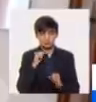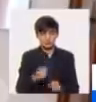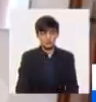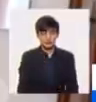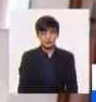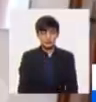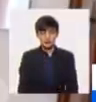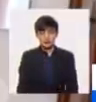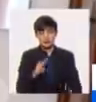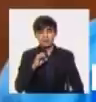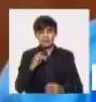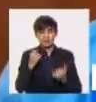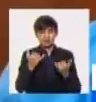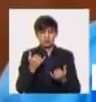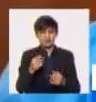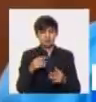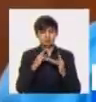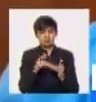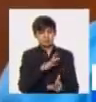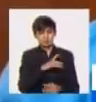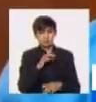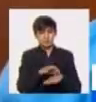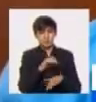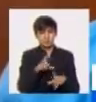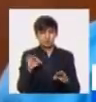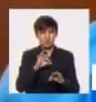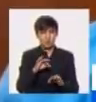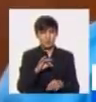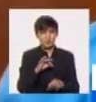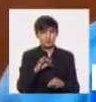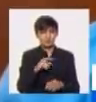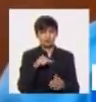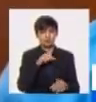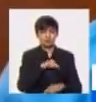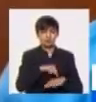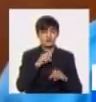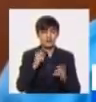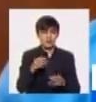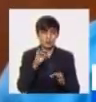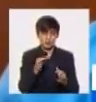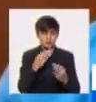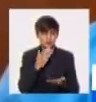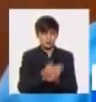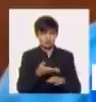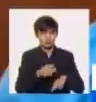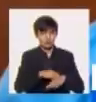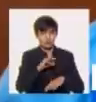Тамара Хусайқызы, сіздерде қазір жатқан, ем алып жатқан науқастардың жағдайы туралы айтып беріңізші. Ауыр халдегі науқастар бар ма?